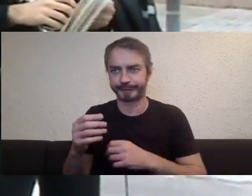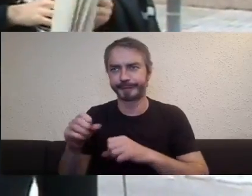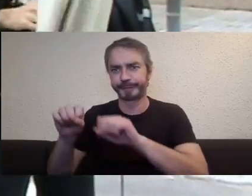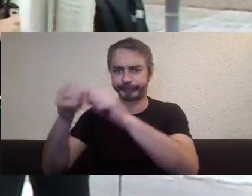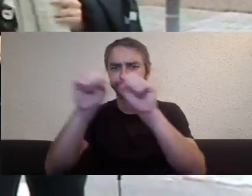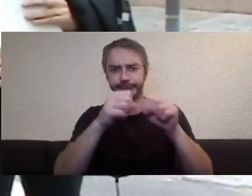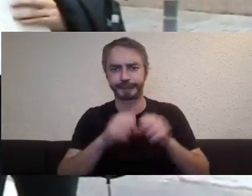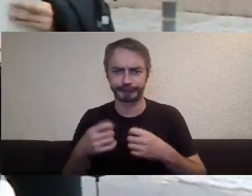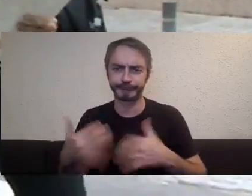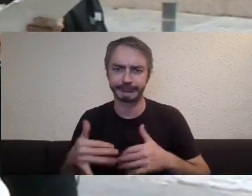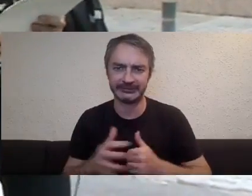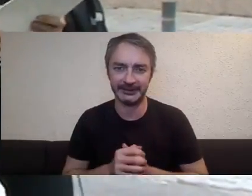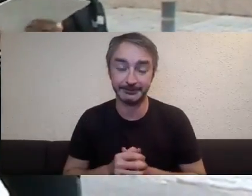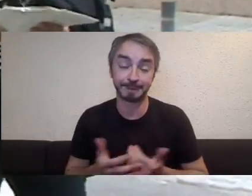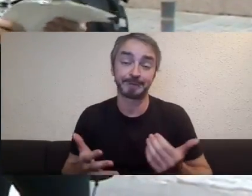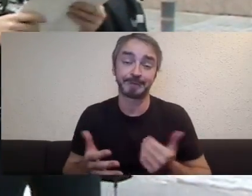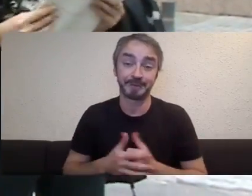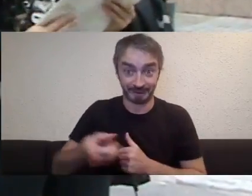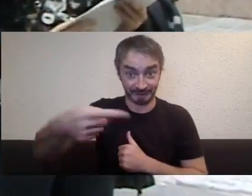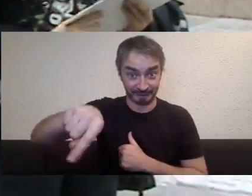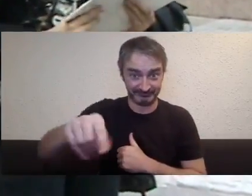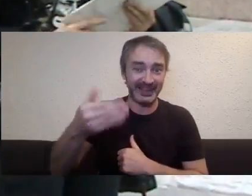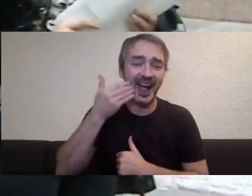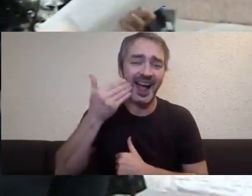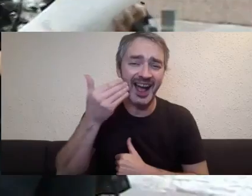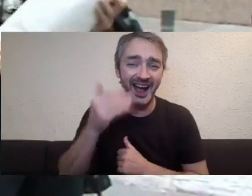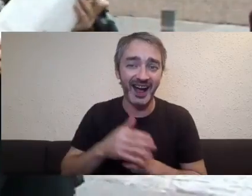espai bastant fet pols.